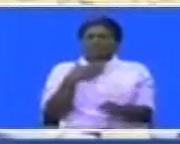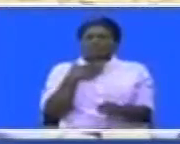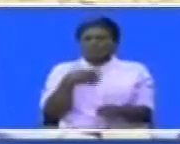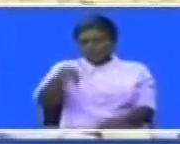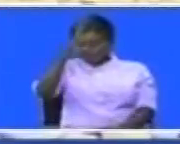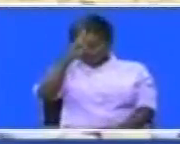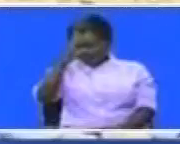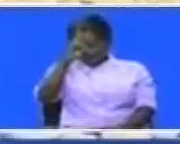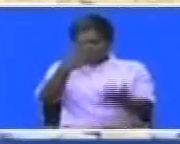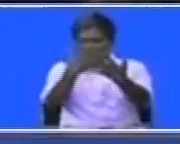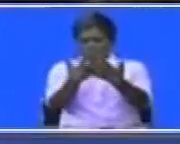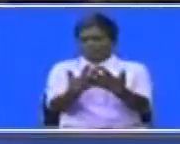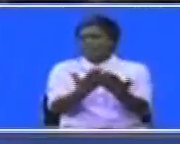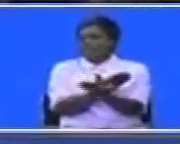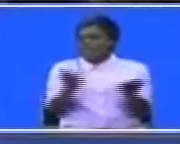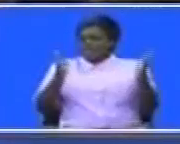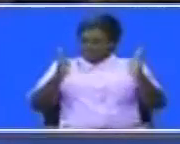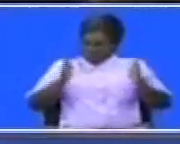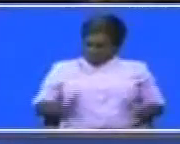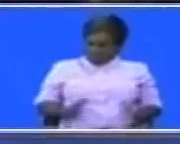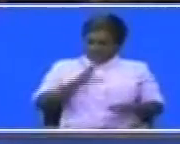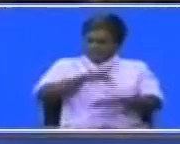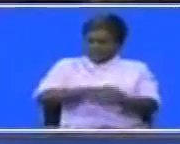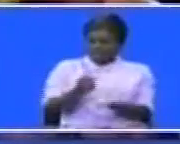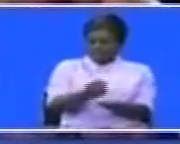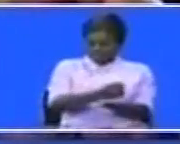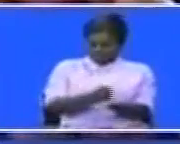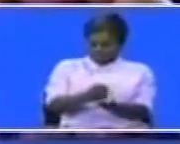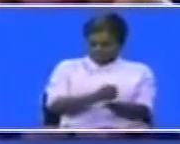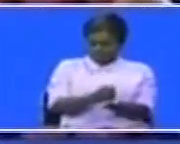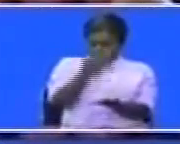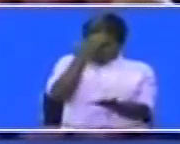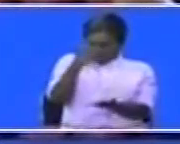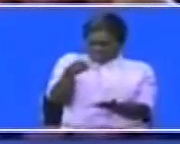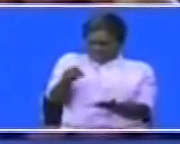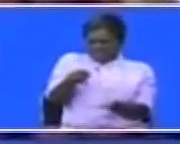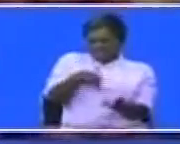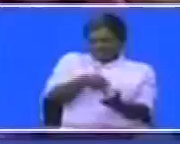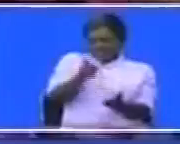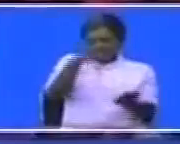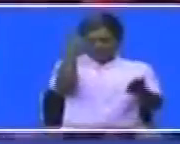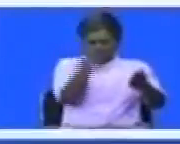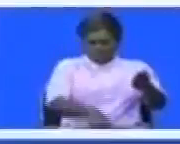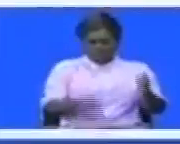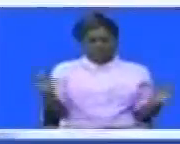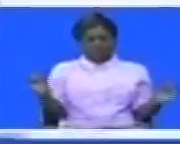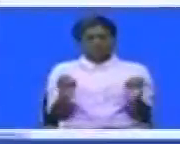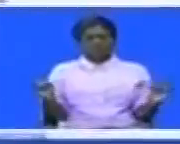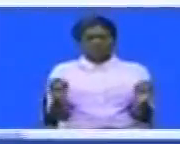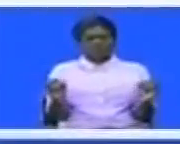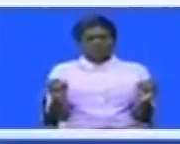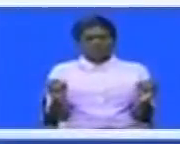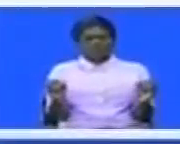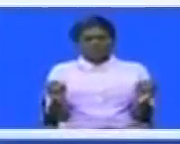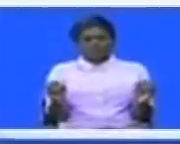ya polisi kumtia nguvuni yoyote anayenunua kahawa hiyo, kwani wanakosa kulipa kodi kwa kaunti pia. Mimi nimeandika